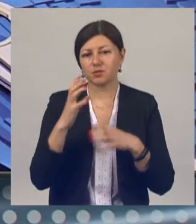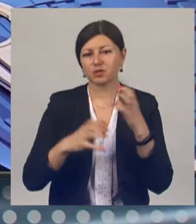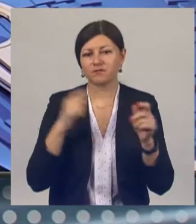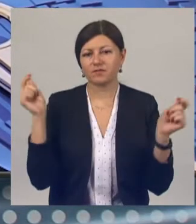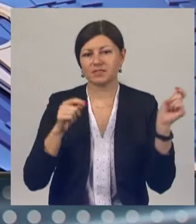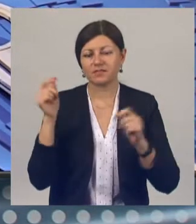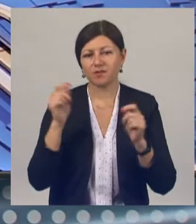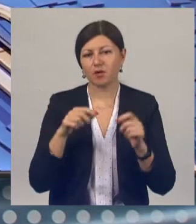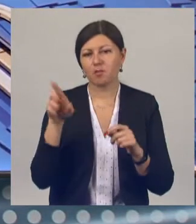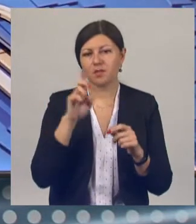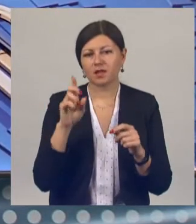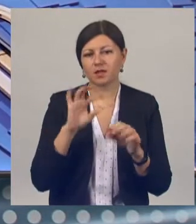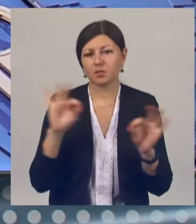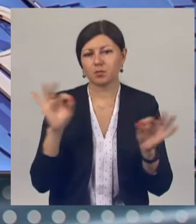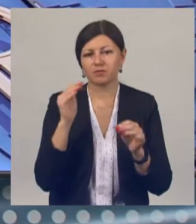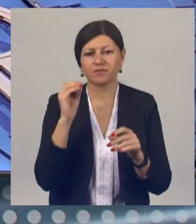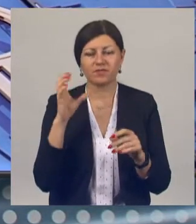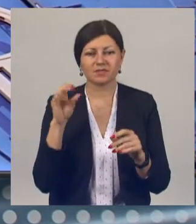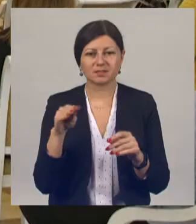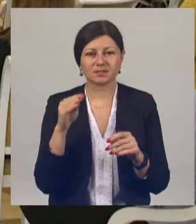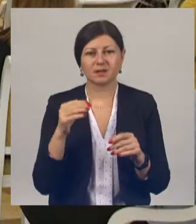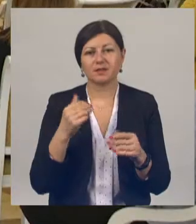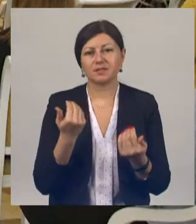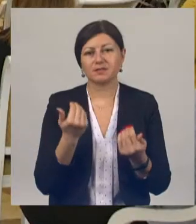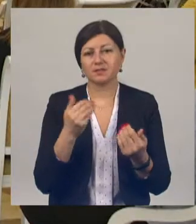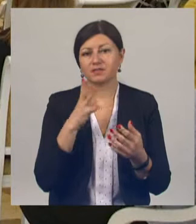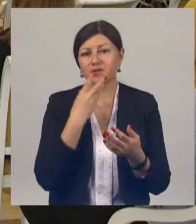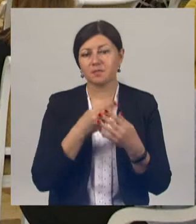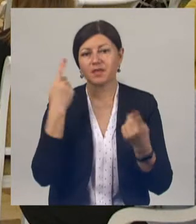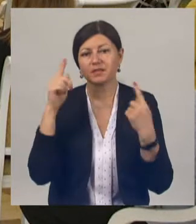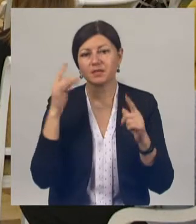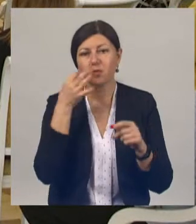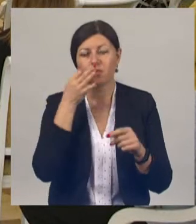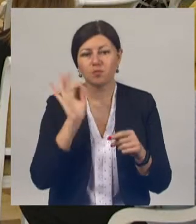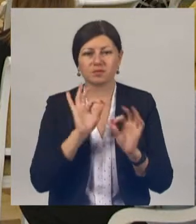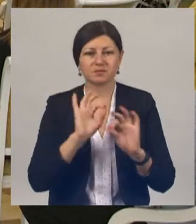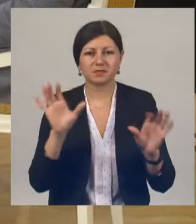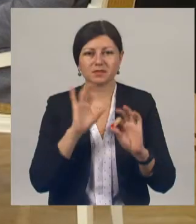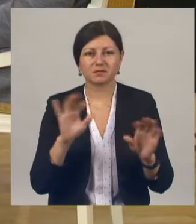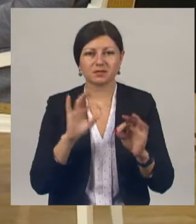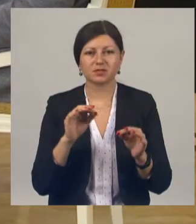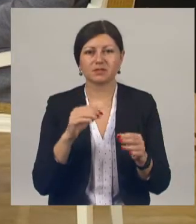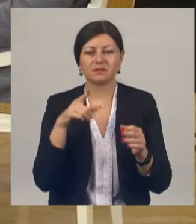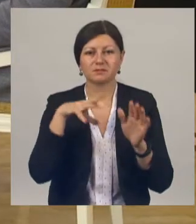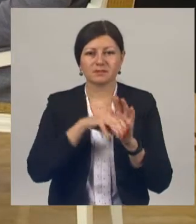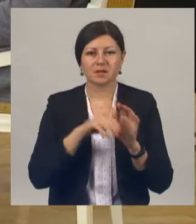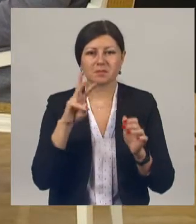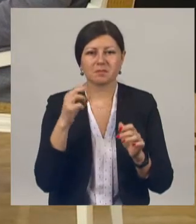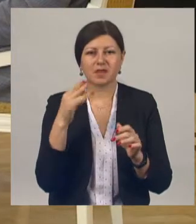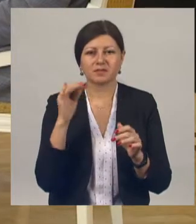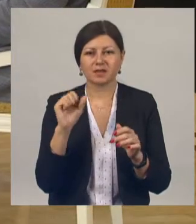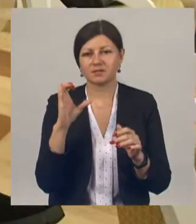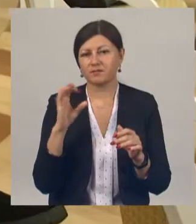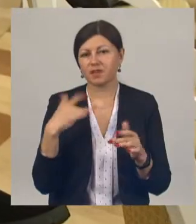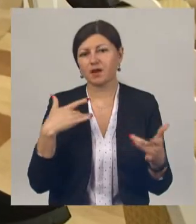фестиваля «Белгород Мьюзик Фест» Борислав Стрелев и друзья. Своими идеями и опытом делятся ведущие специалисты медиасферы – режиссеры,